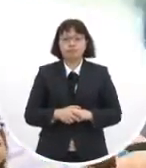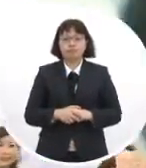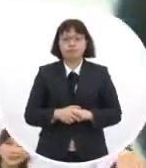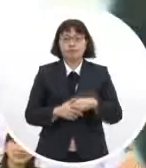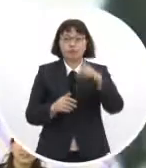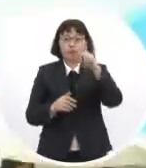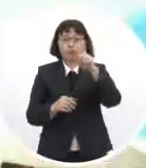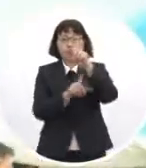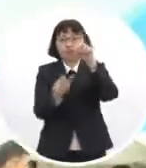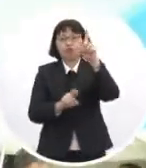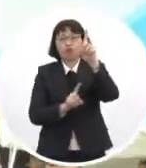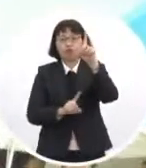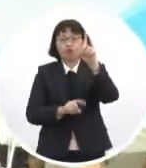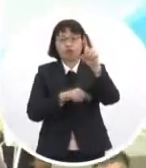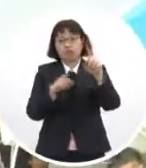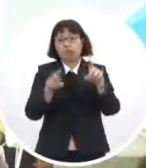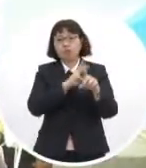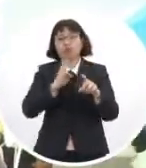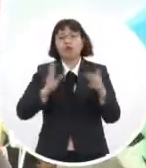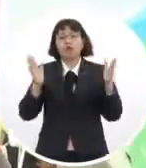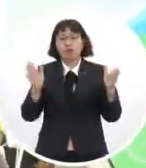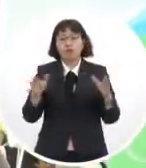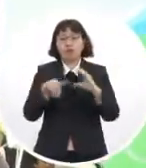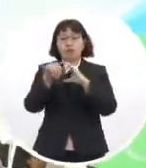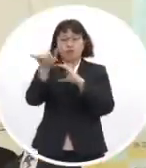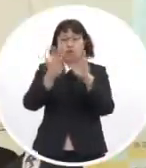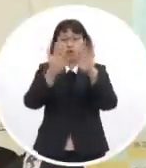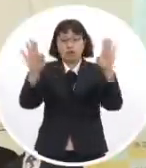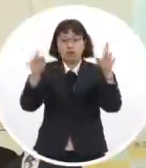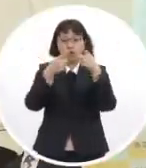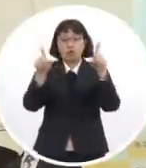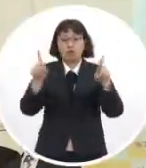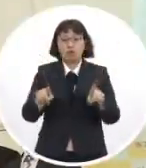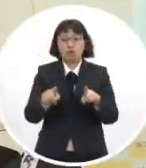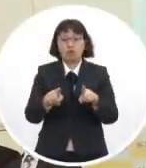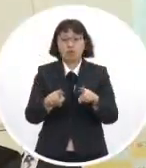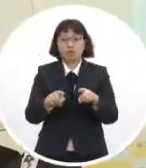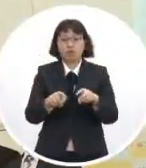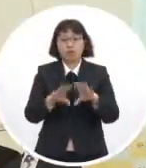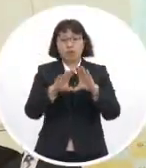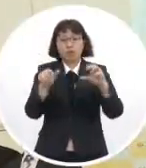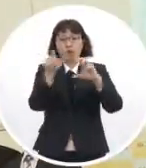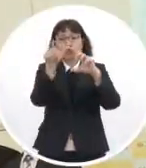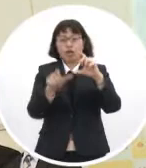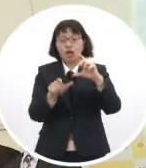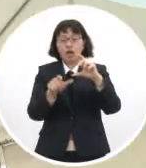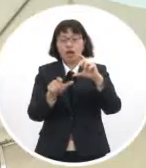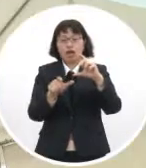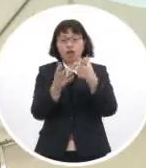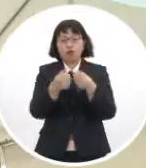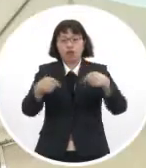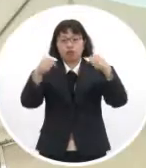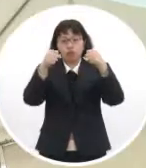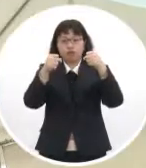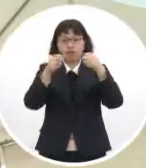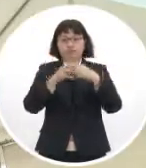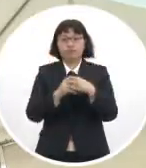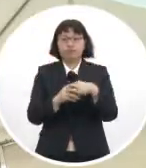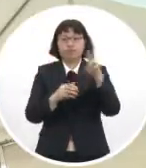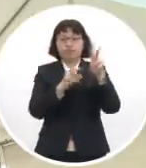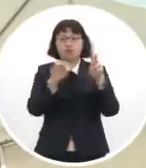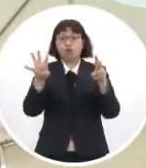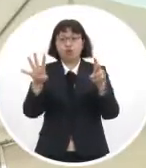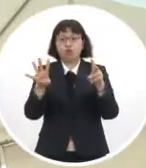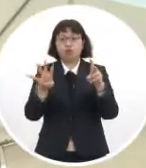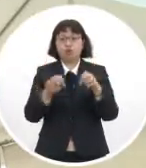11月1日から3日間セントレアで開かれたイベント、ゆるキャラグランプリ2014 in 愛知セント